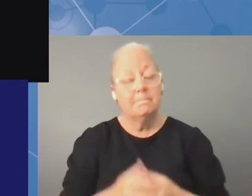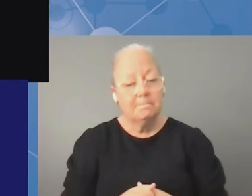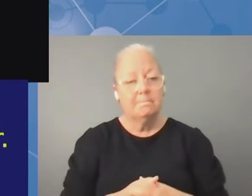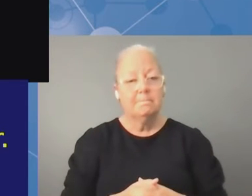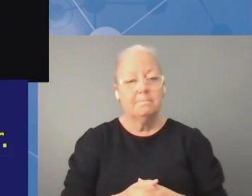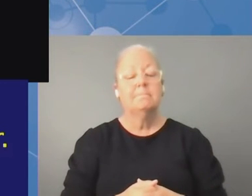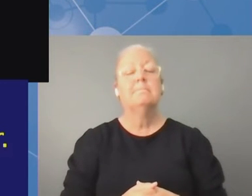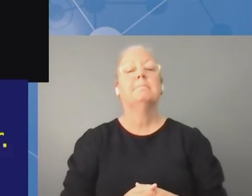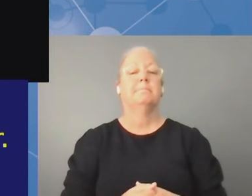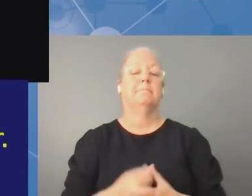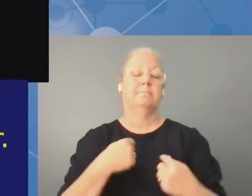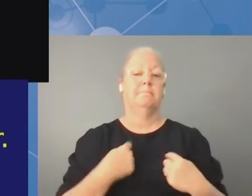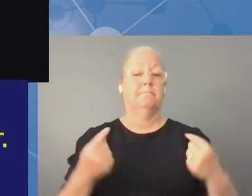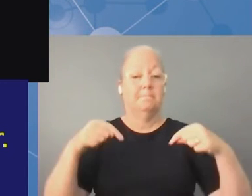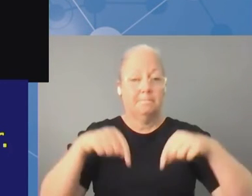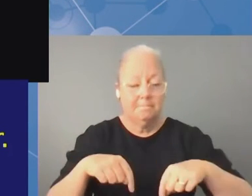Меня зовут